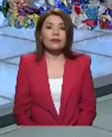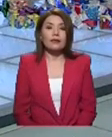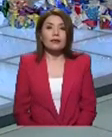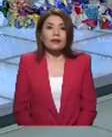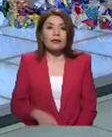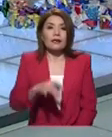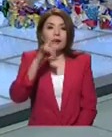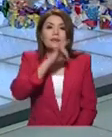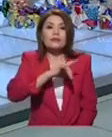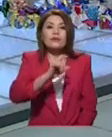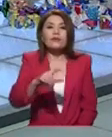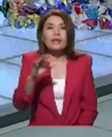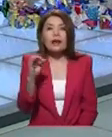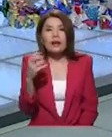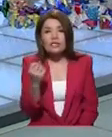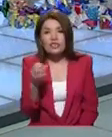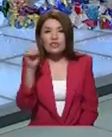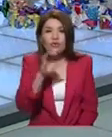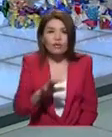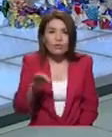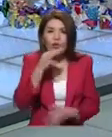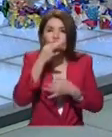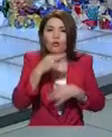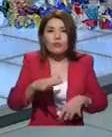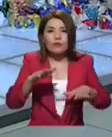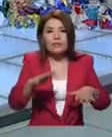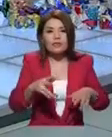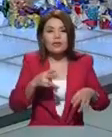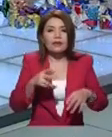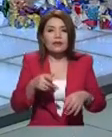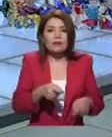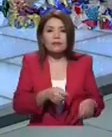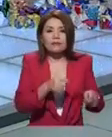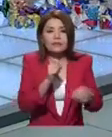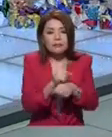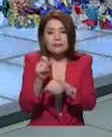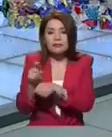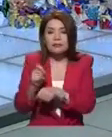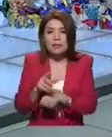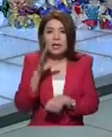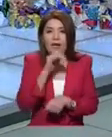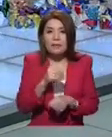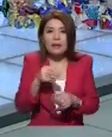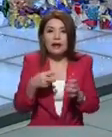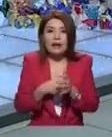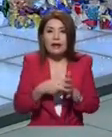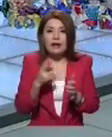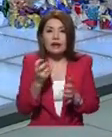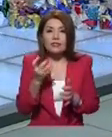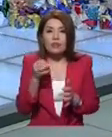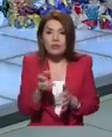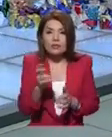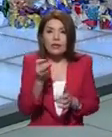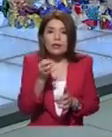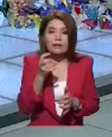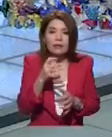Енді қазақстандықтар АҚШ пен Еуропаның кез келген нүктесінен кедергісіз тауарларға тапсырыс бере алады. Қазпошта жаңа Қазпост керуен халықаралық